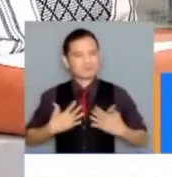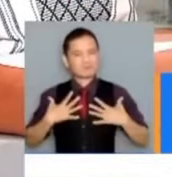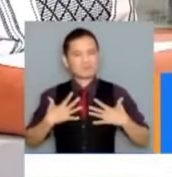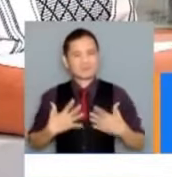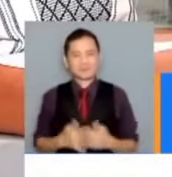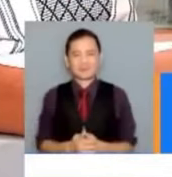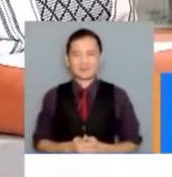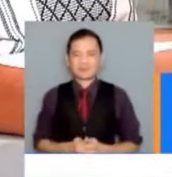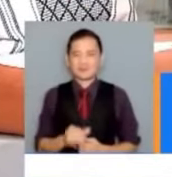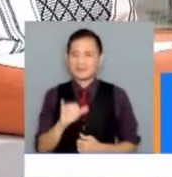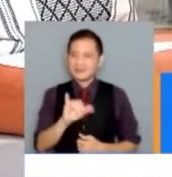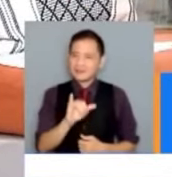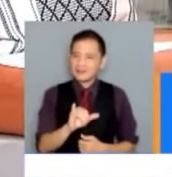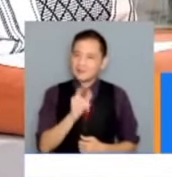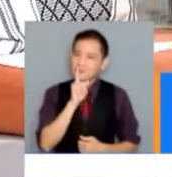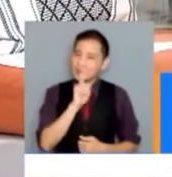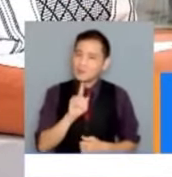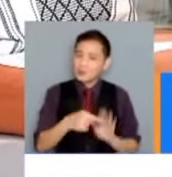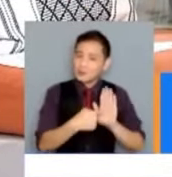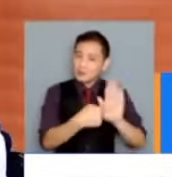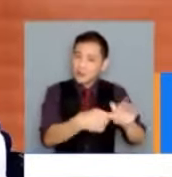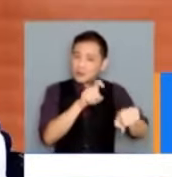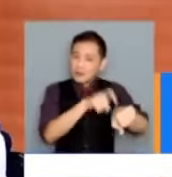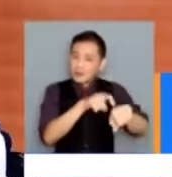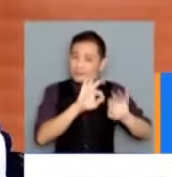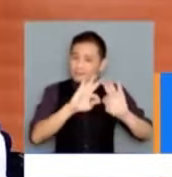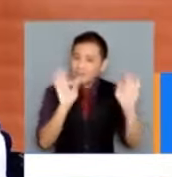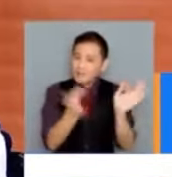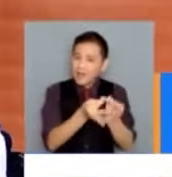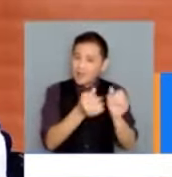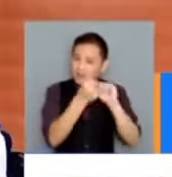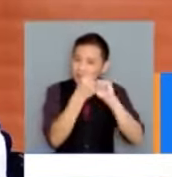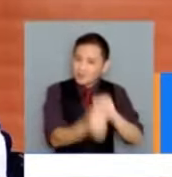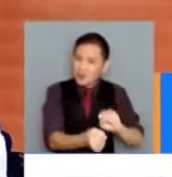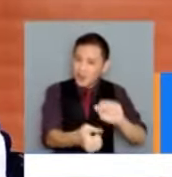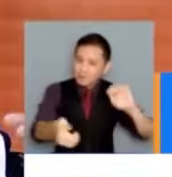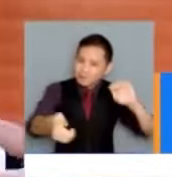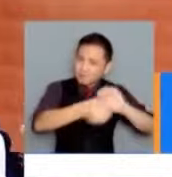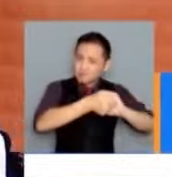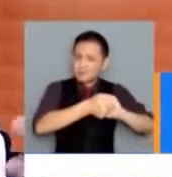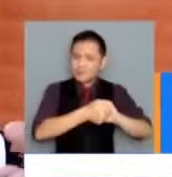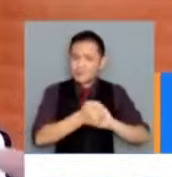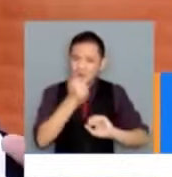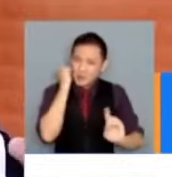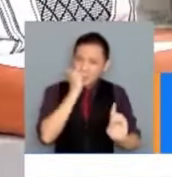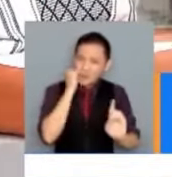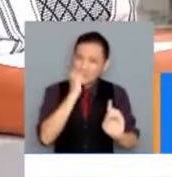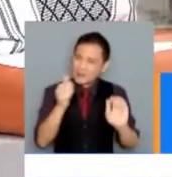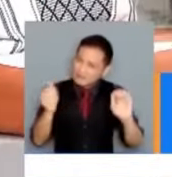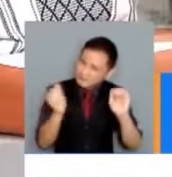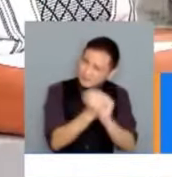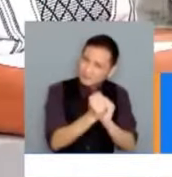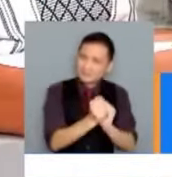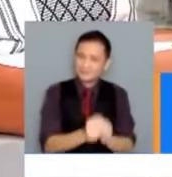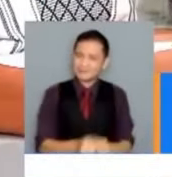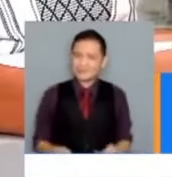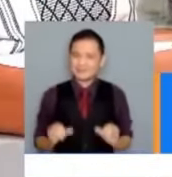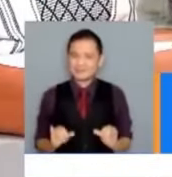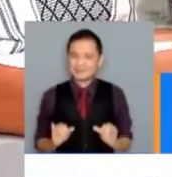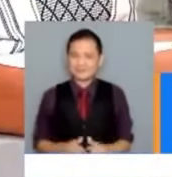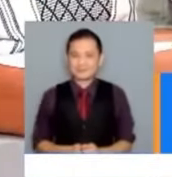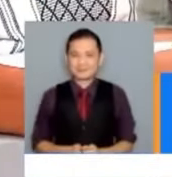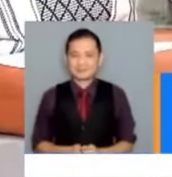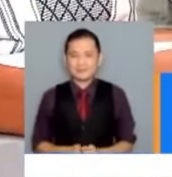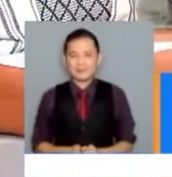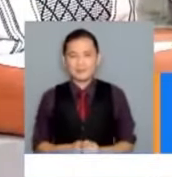sobrang solid yung Showtime family. So, asaran talaga kayo kasi. Yes. Di ba, nakikita naman natin, nag-aasaran sila. Pero may times pa